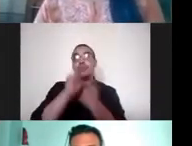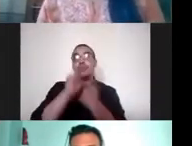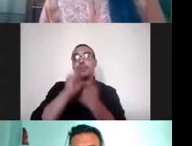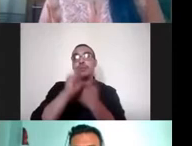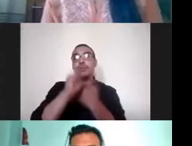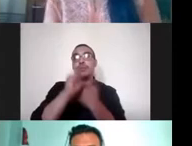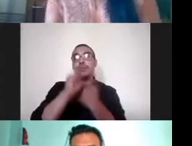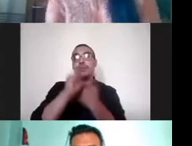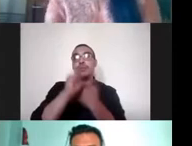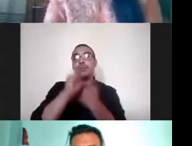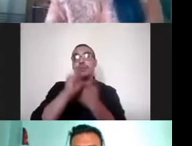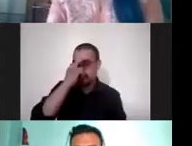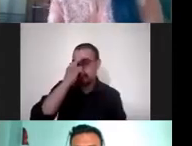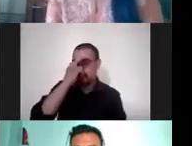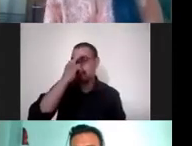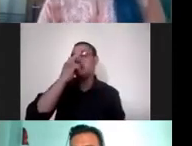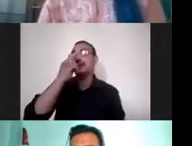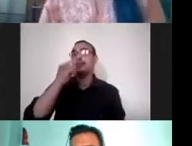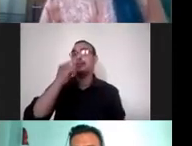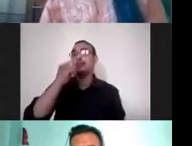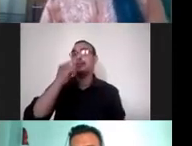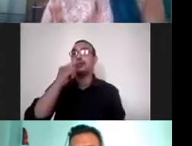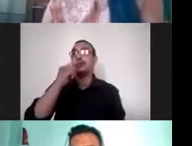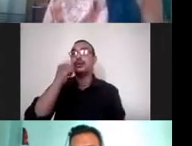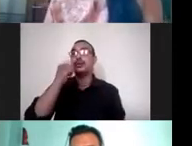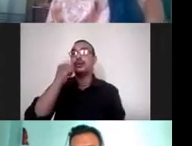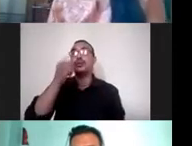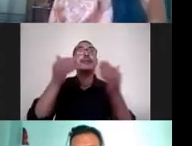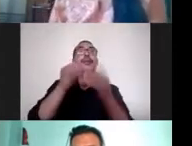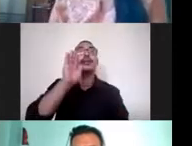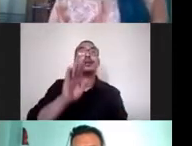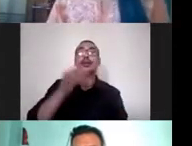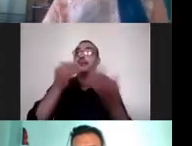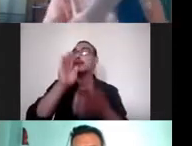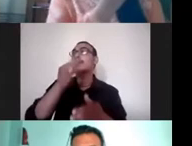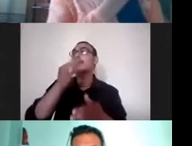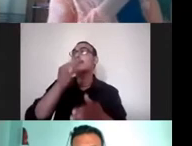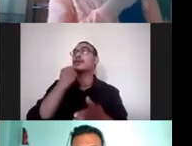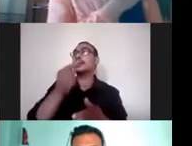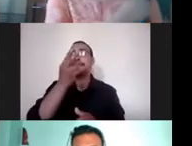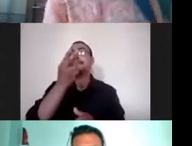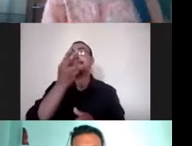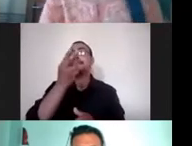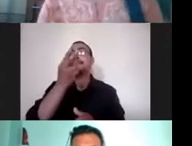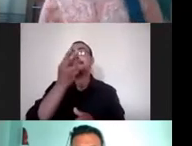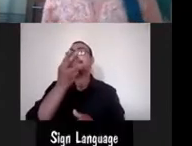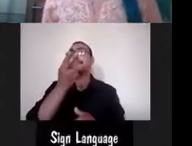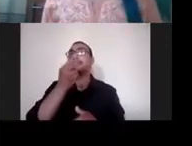अथवा कोसँग गएर भेट्दैछ अथवा भेट्दैछ भनेर हेर्न पुऱ्याउँदैछ कस्तो खालको पुऱ्यायो हो त्यो पनि हेर्नु पऱ्यो